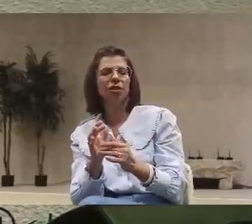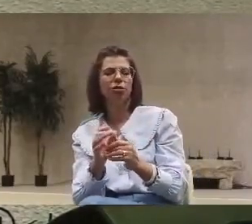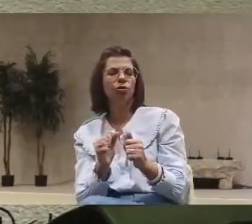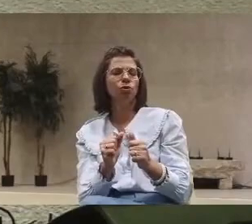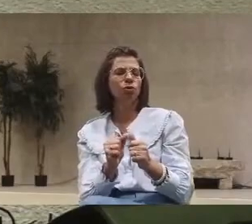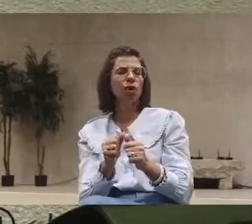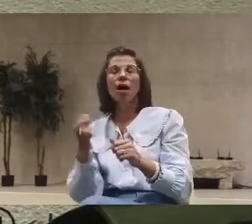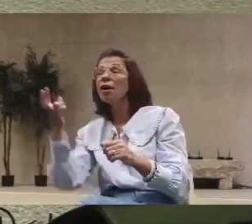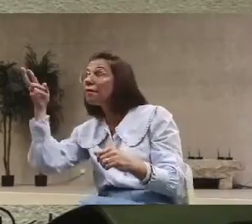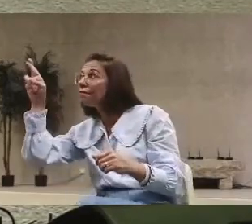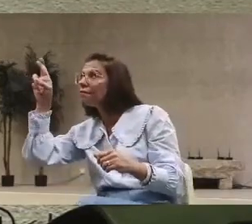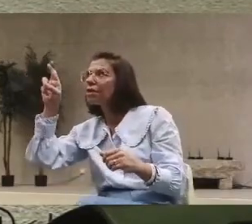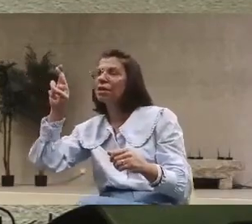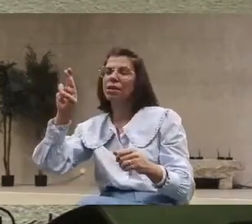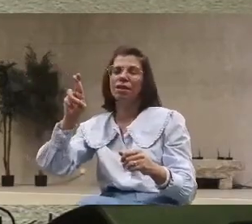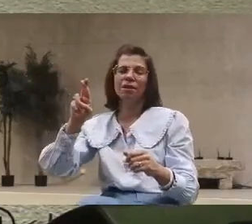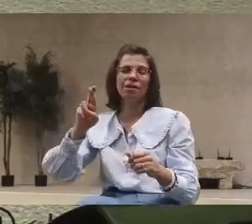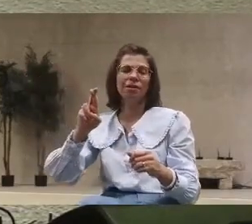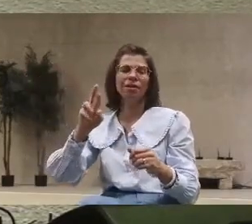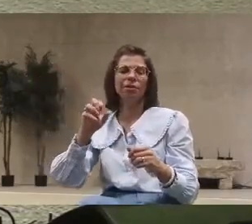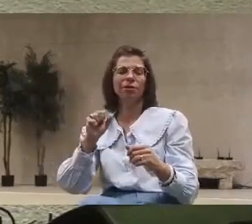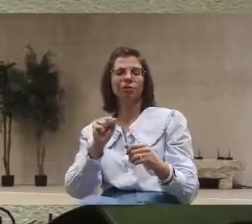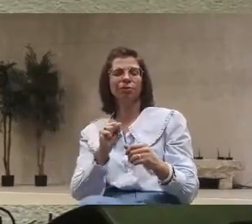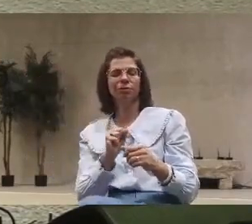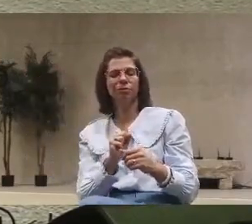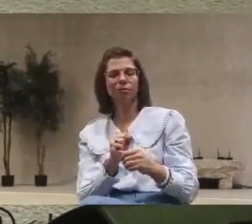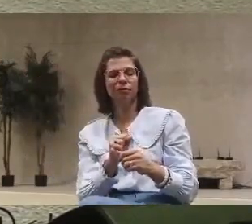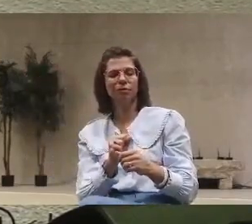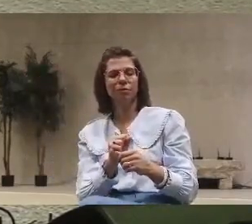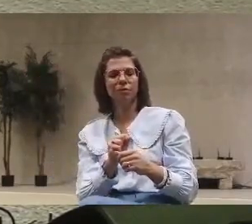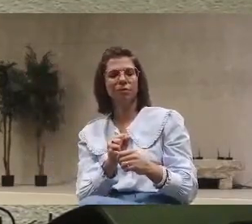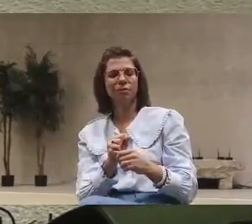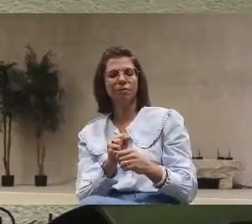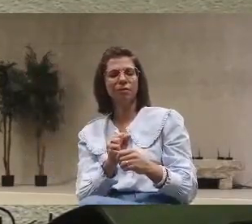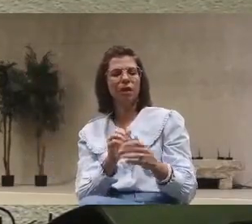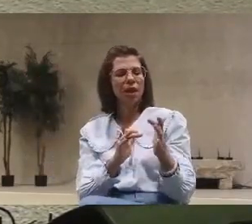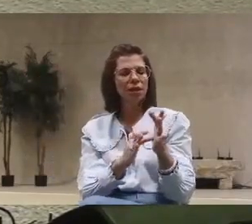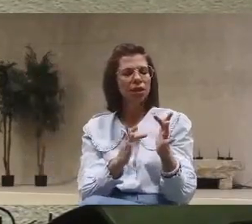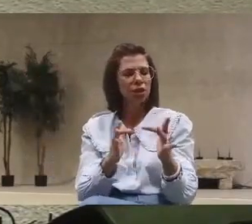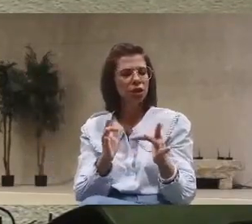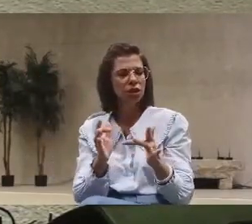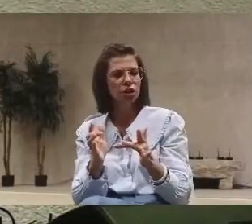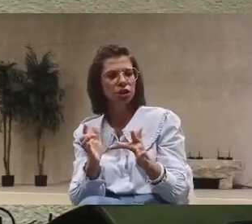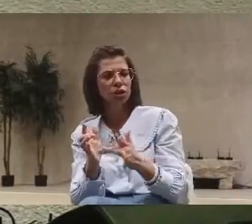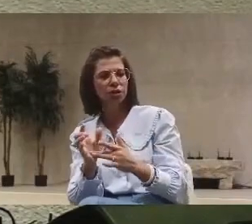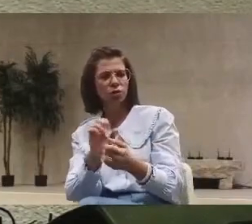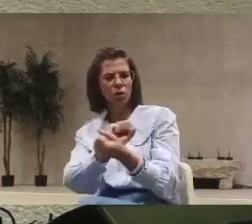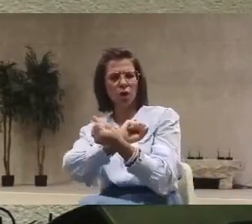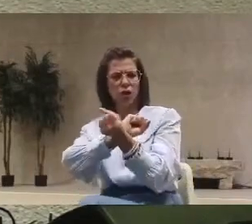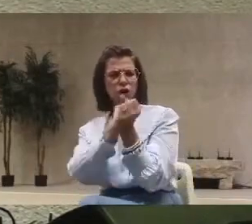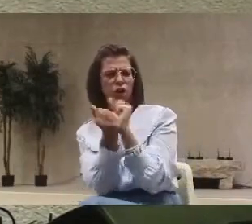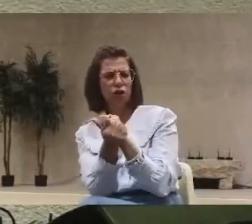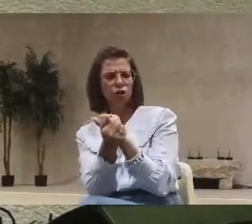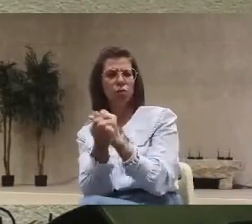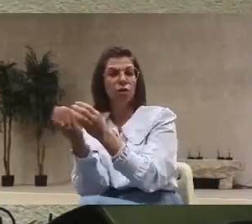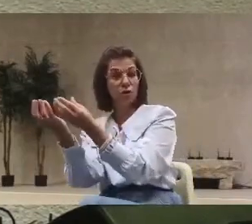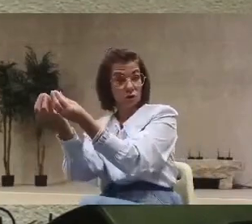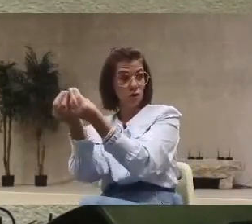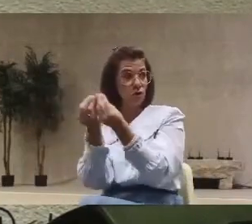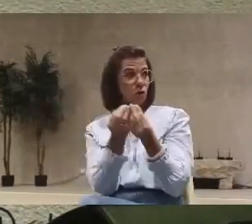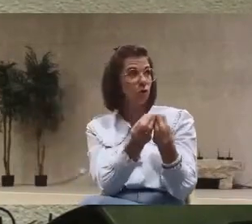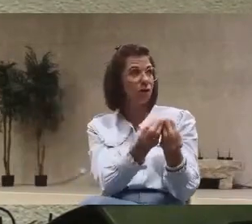du diable et apporter des changements, apporter des transformations.